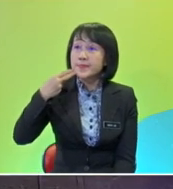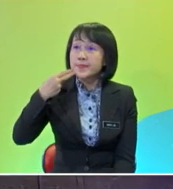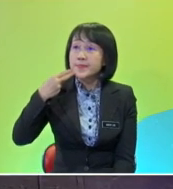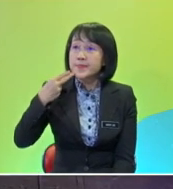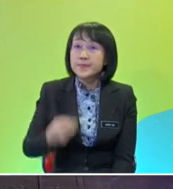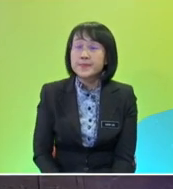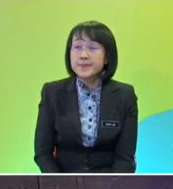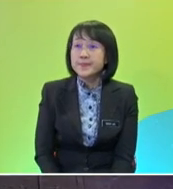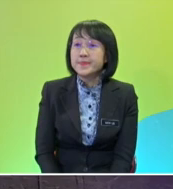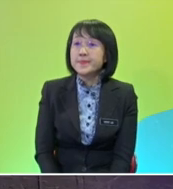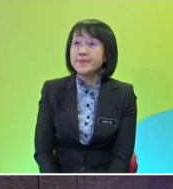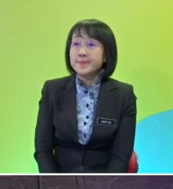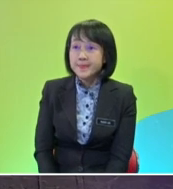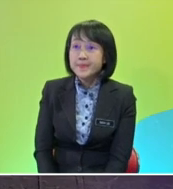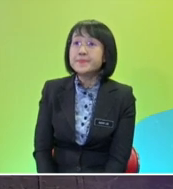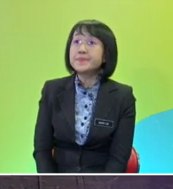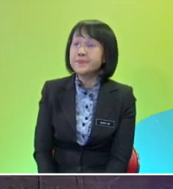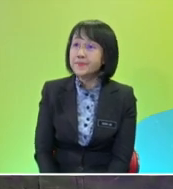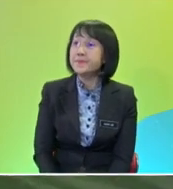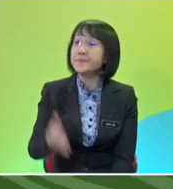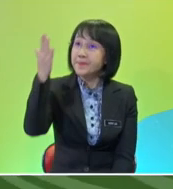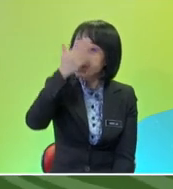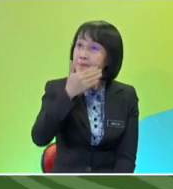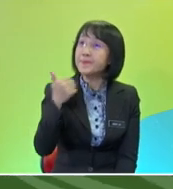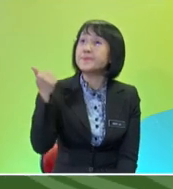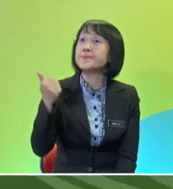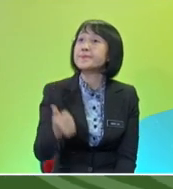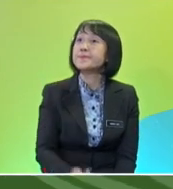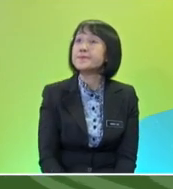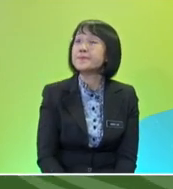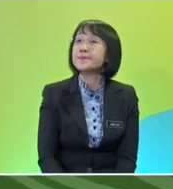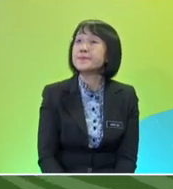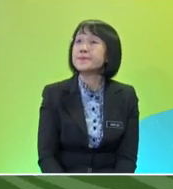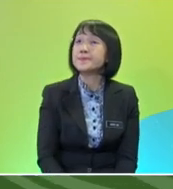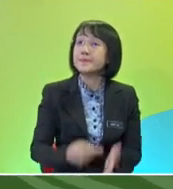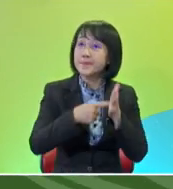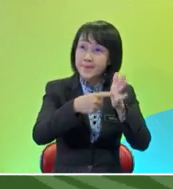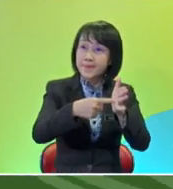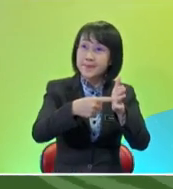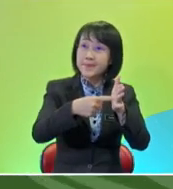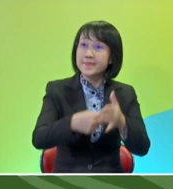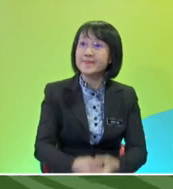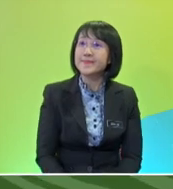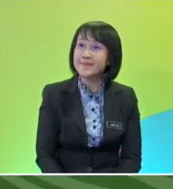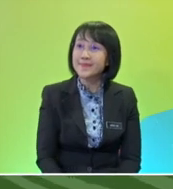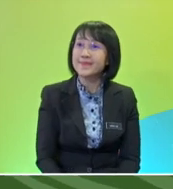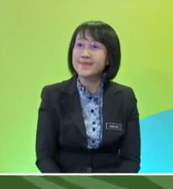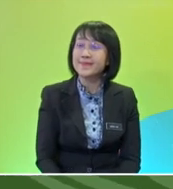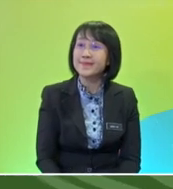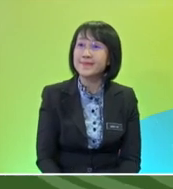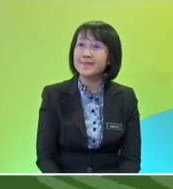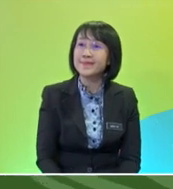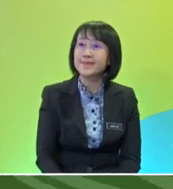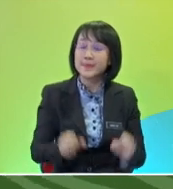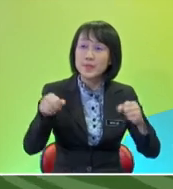ke? Okey. Infografik ringkas. Cantik. Hazika boleh tunjuk tak? Wah. Bagus. Hazika boleh